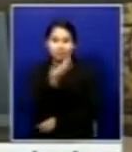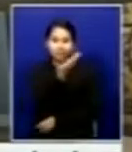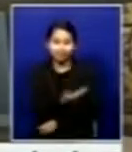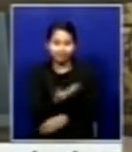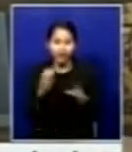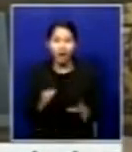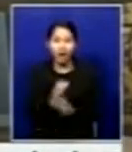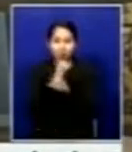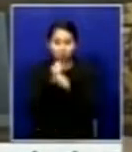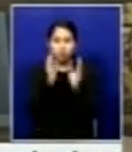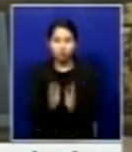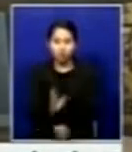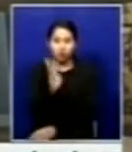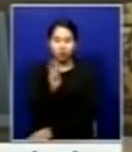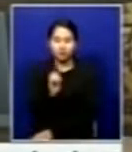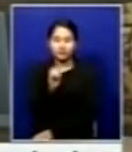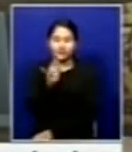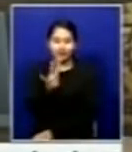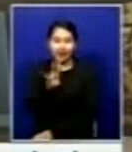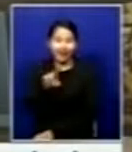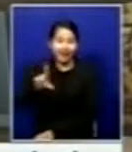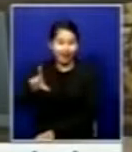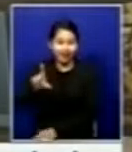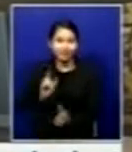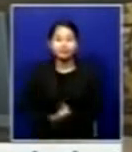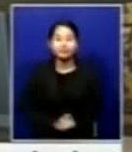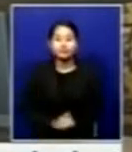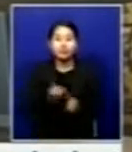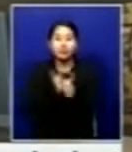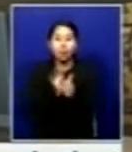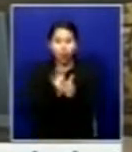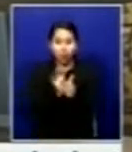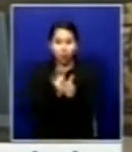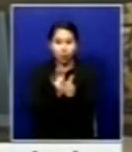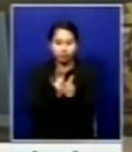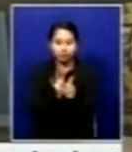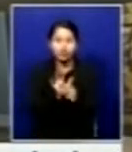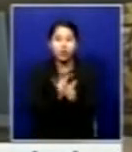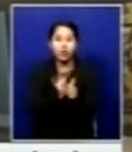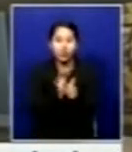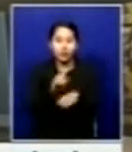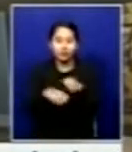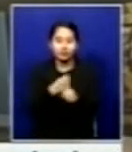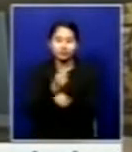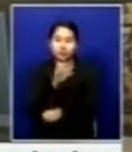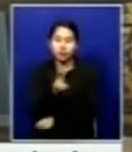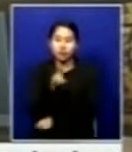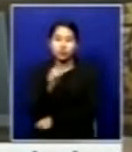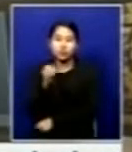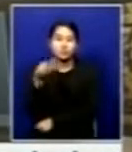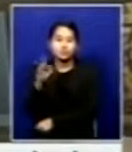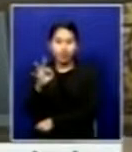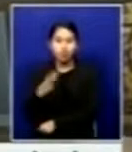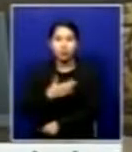นี้67ล้านคนแน่นอนครับจากตัวโรคโคโรนาไวรัส2019ผมนำเรียนไปแล้